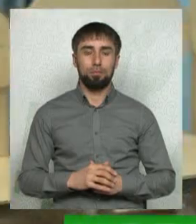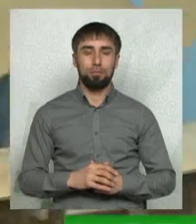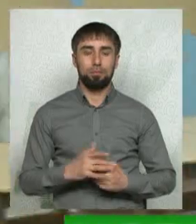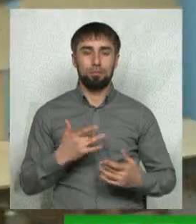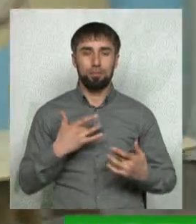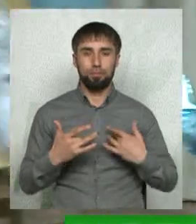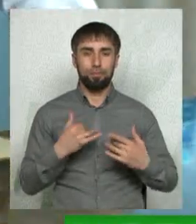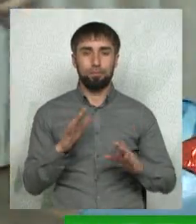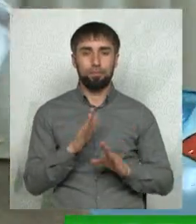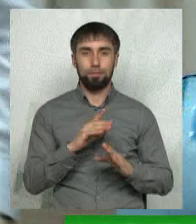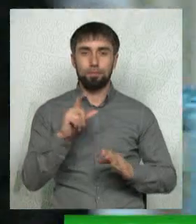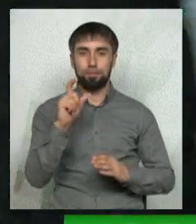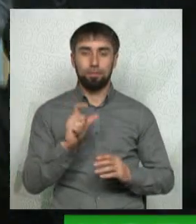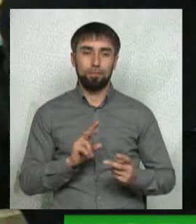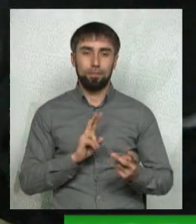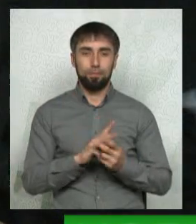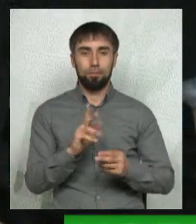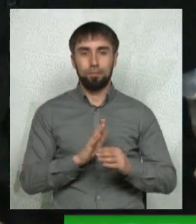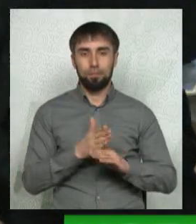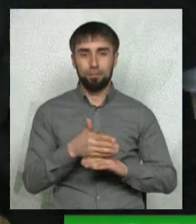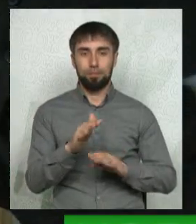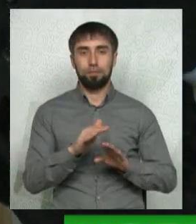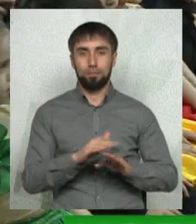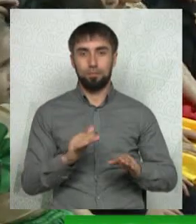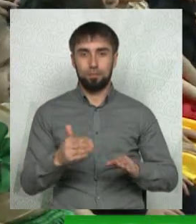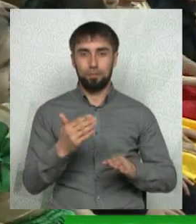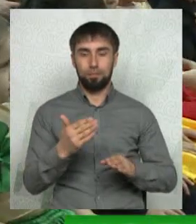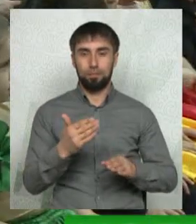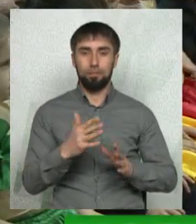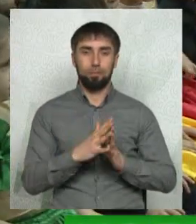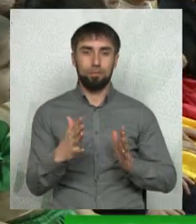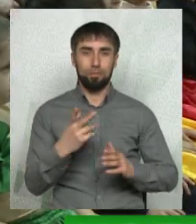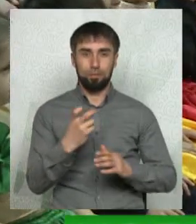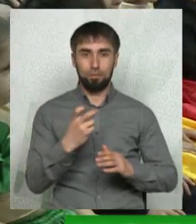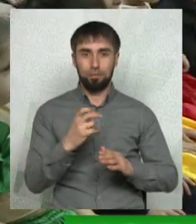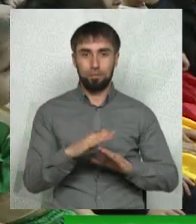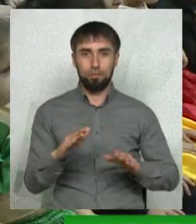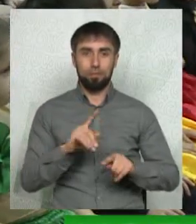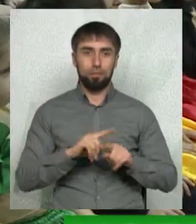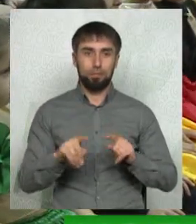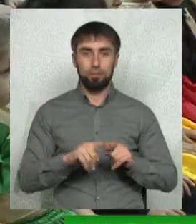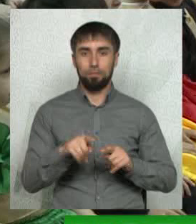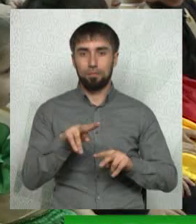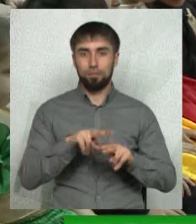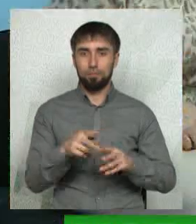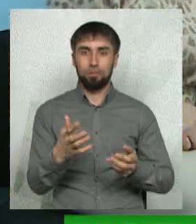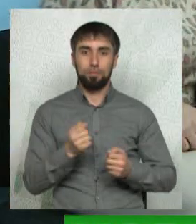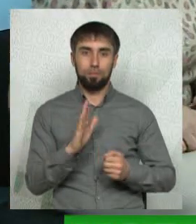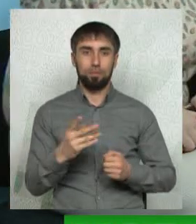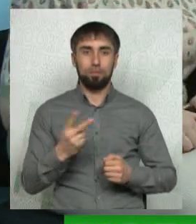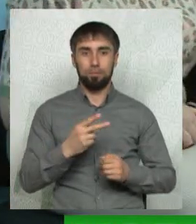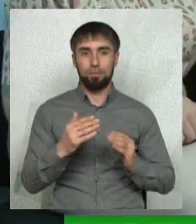танцами, песнями и стихами встречают гостей воспитанники детского сада. Более 200 детей совсем скоро обретут здесь свой второй